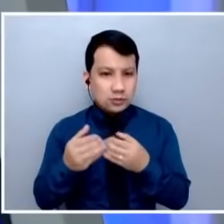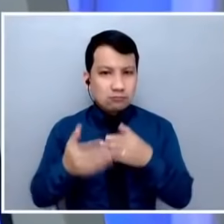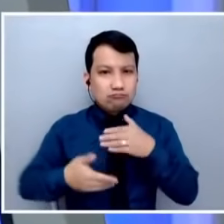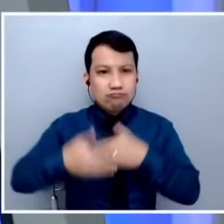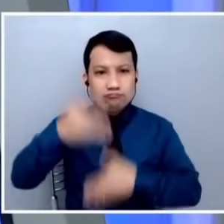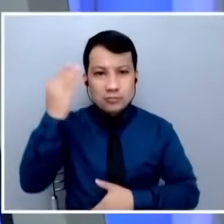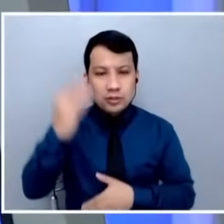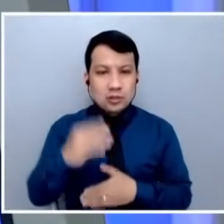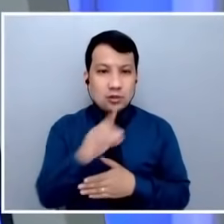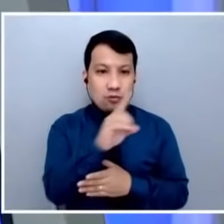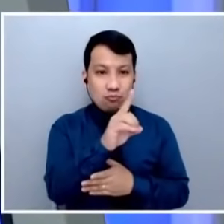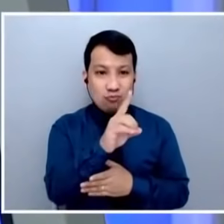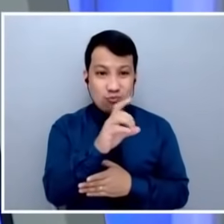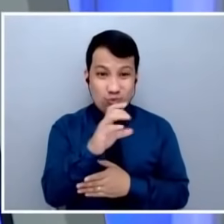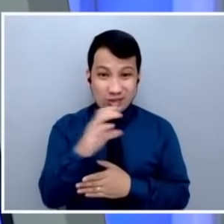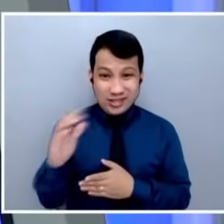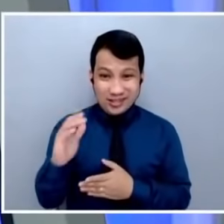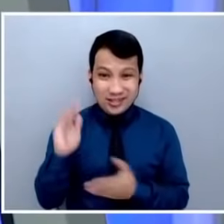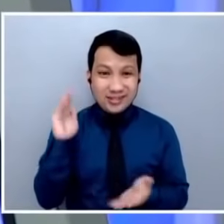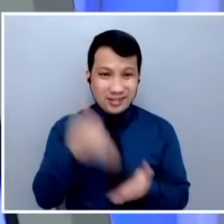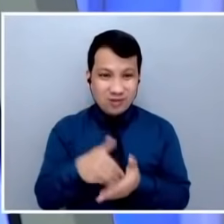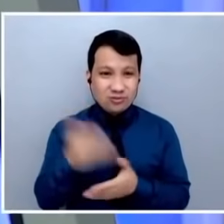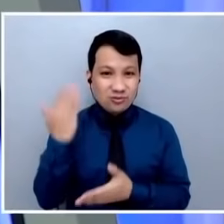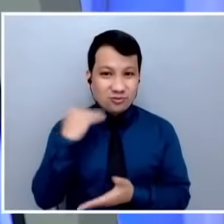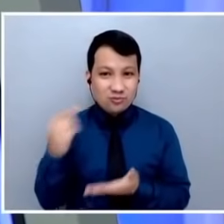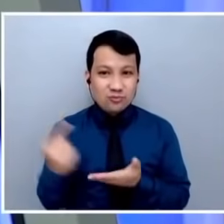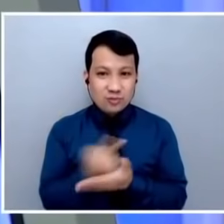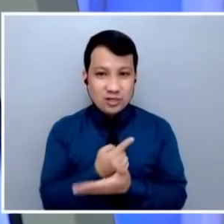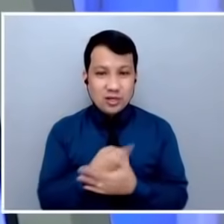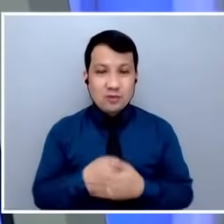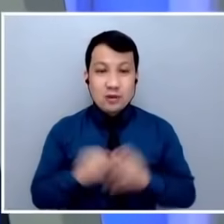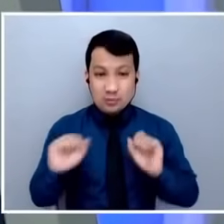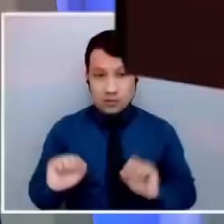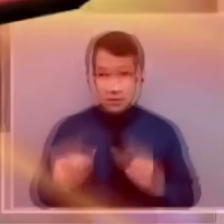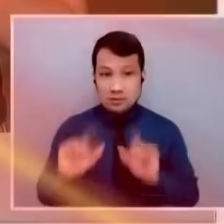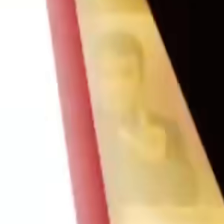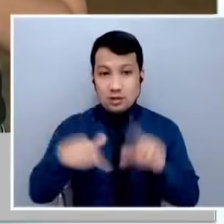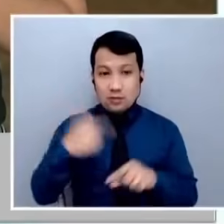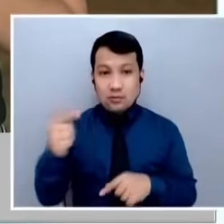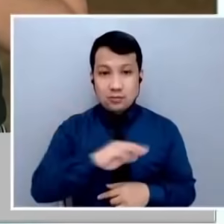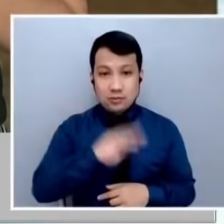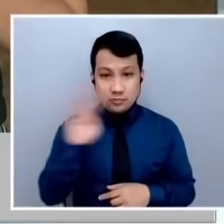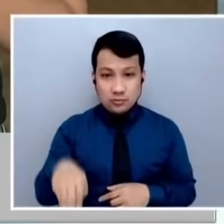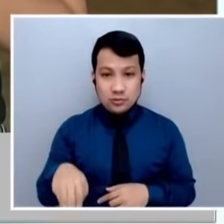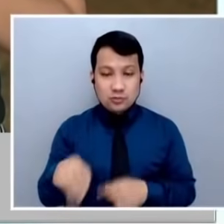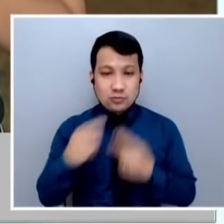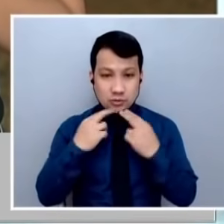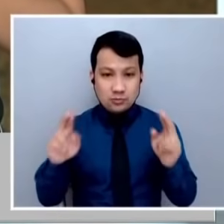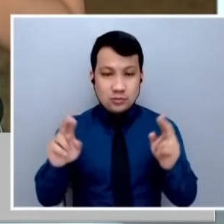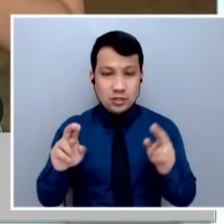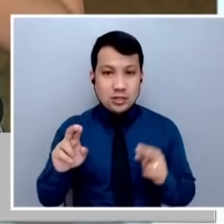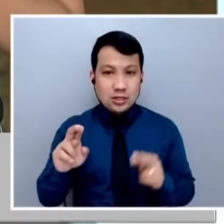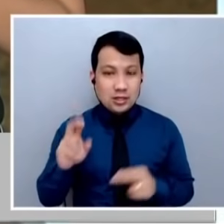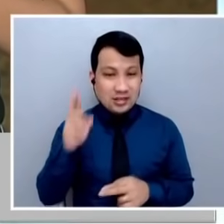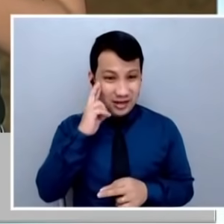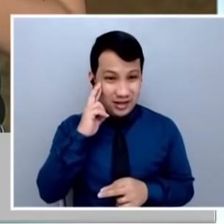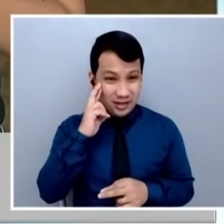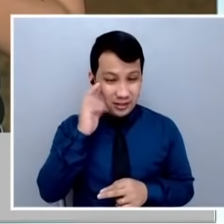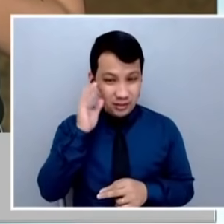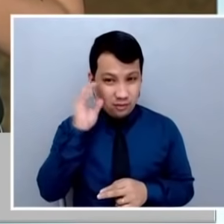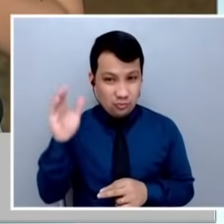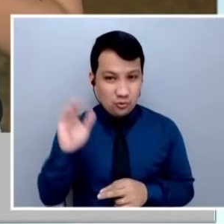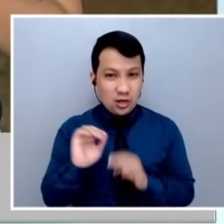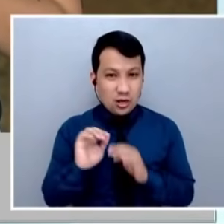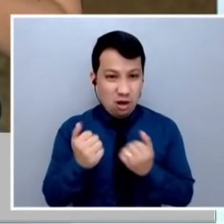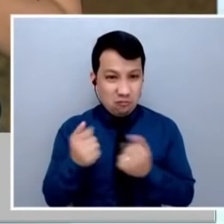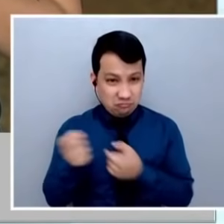na 100,000 noong weekend. At live mula sa lungsod ng Maynila, nagpapatrol si Raya Capulong. So Raya, mas